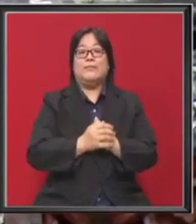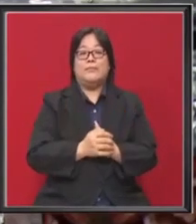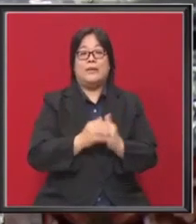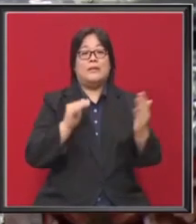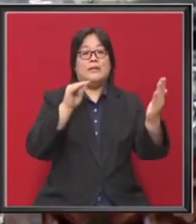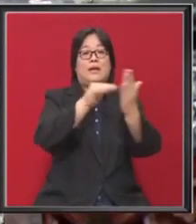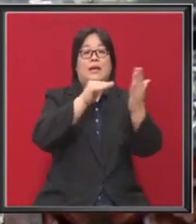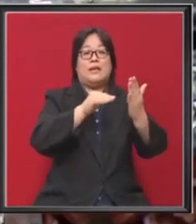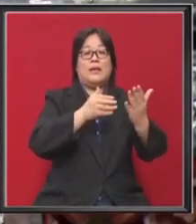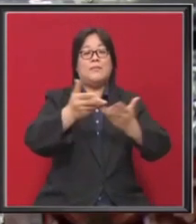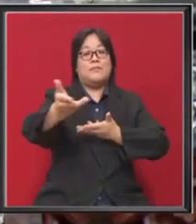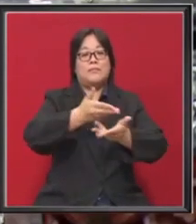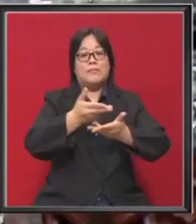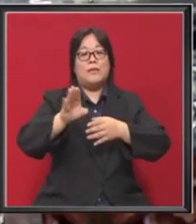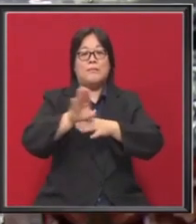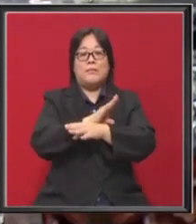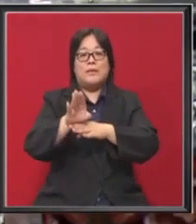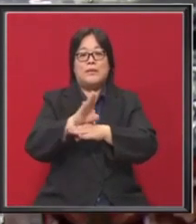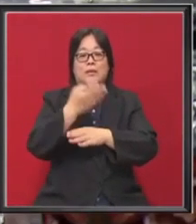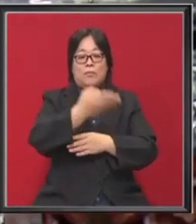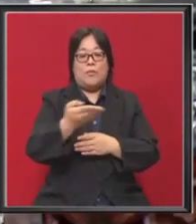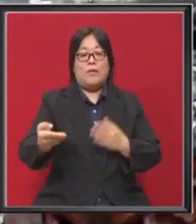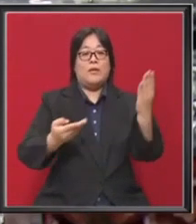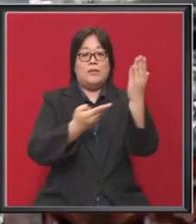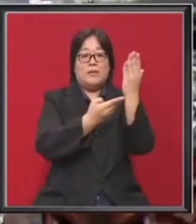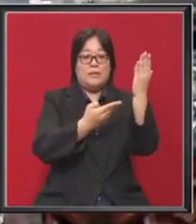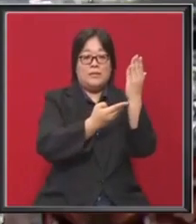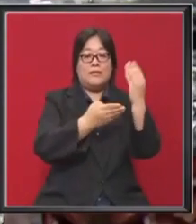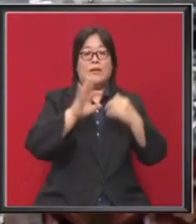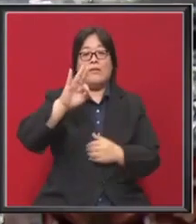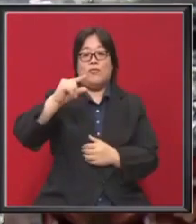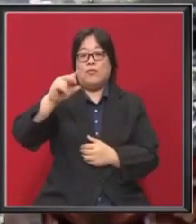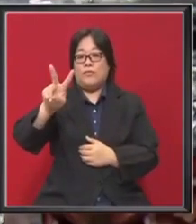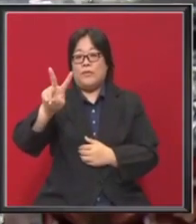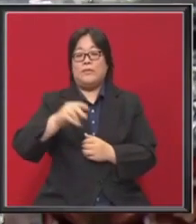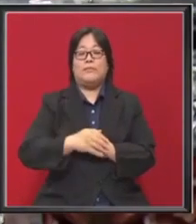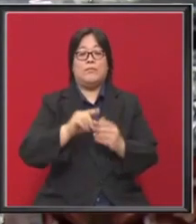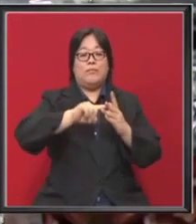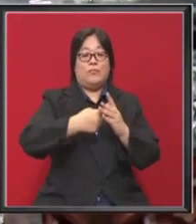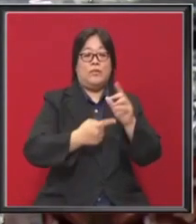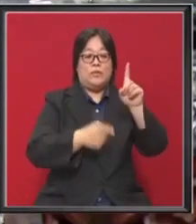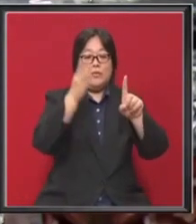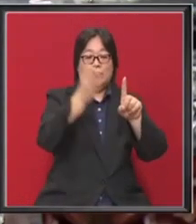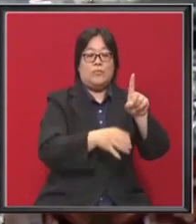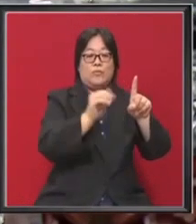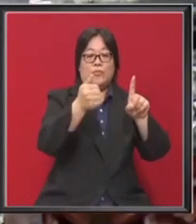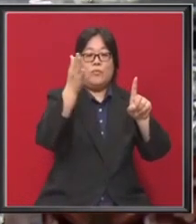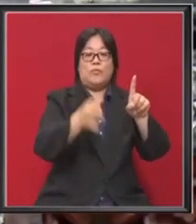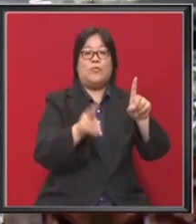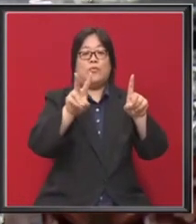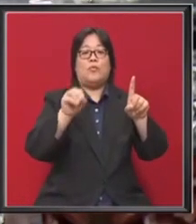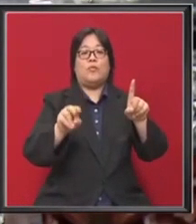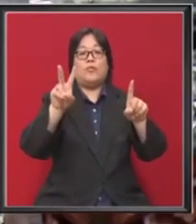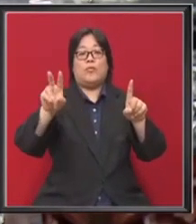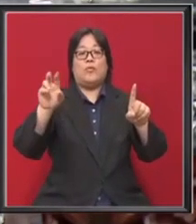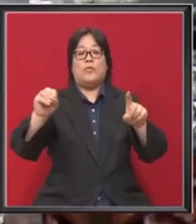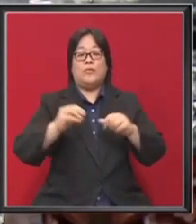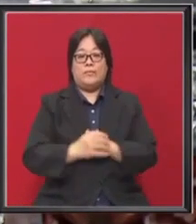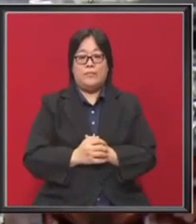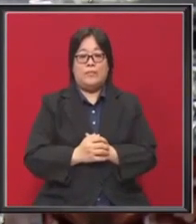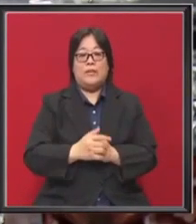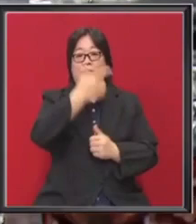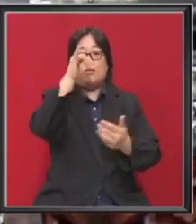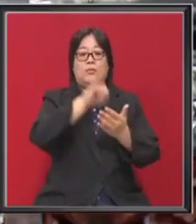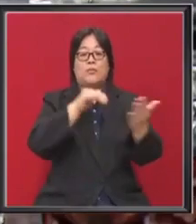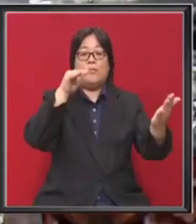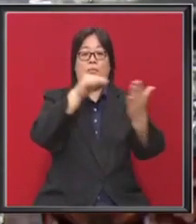sekatan tegangan yang dikenakan kepada sawitnya Kadek oleh Syaikh Dewi Pemuda Sakti October 2000 itu